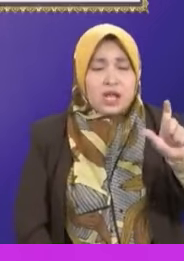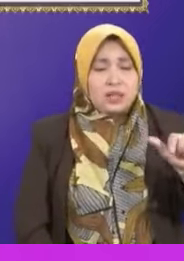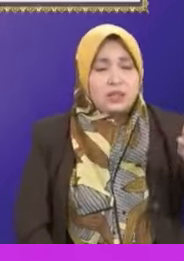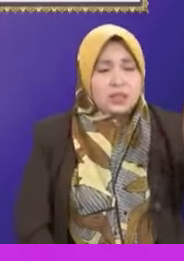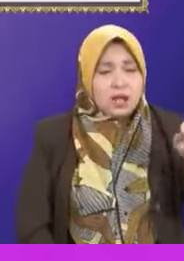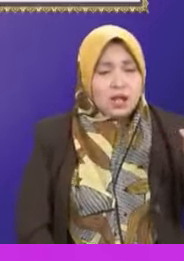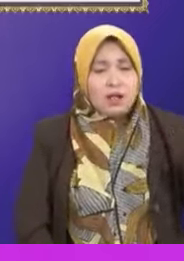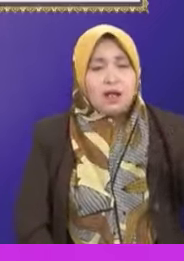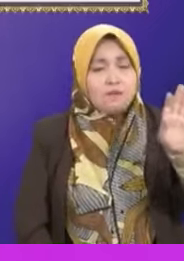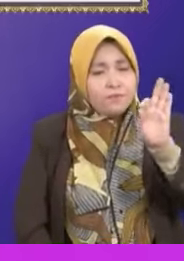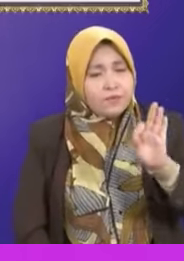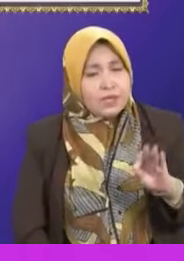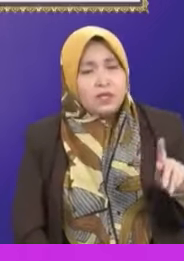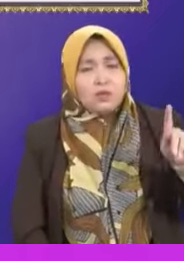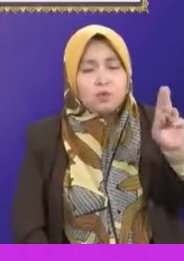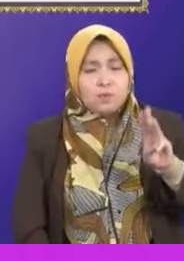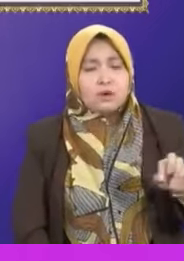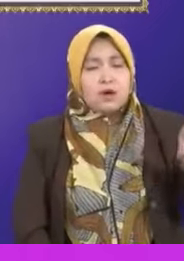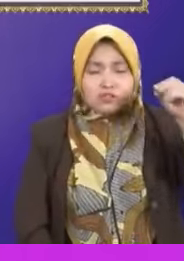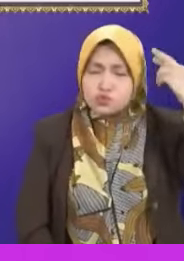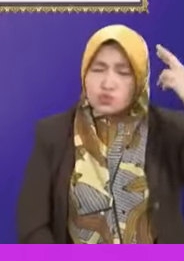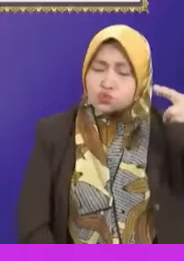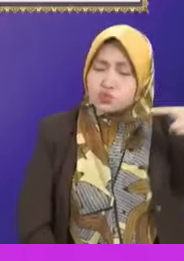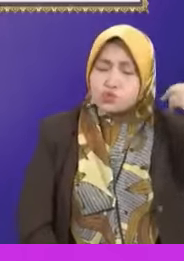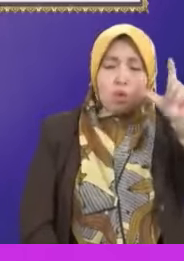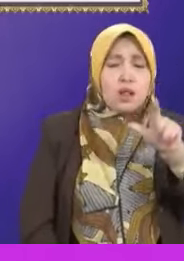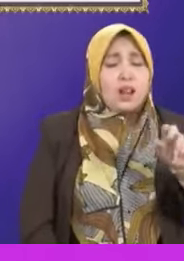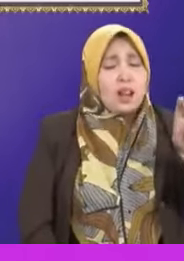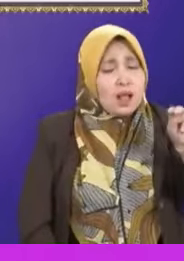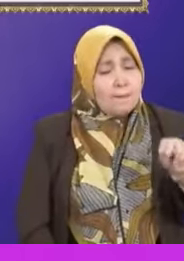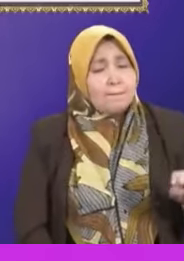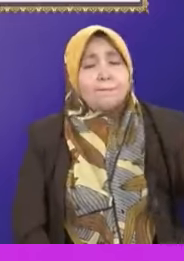أرسلنا فيكم رسولا